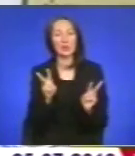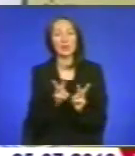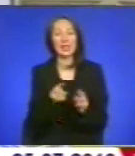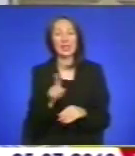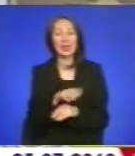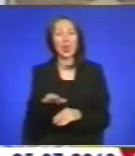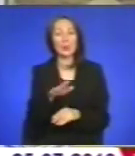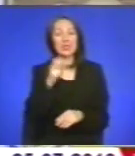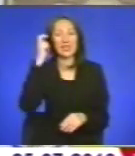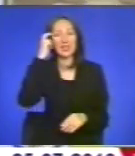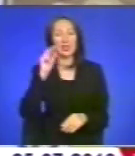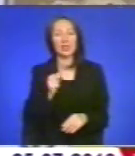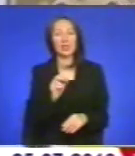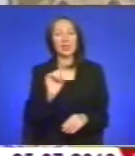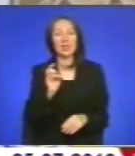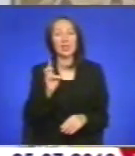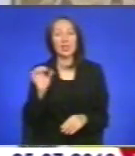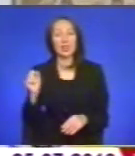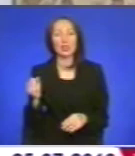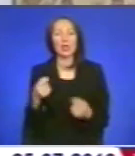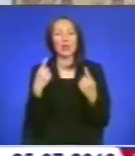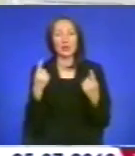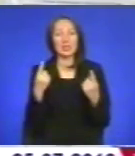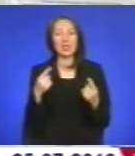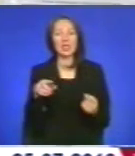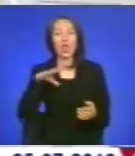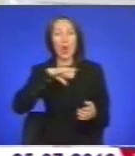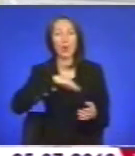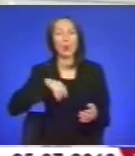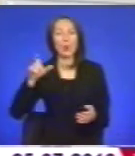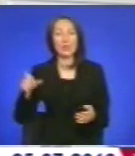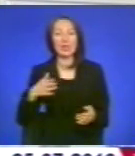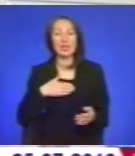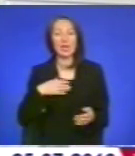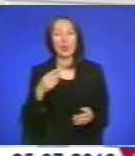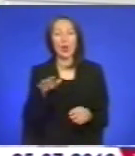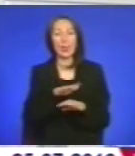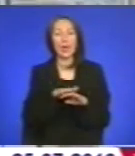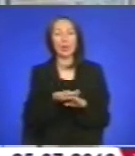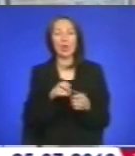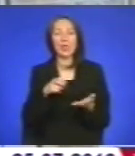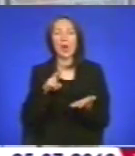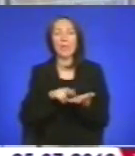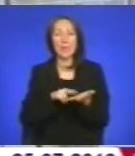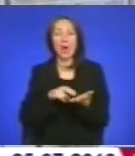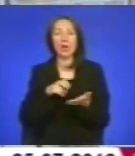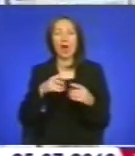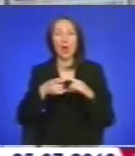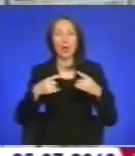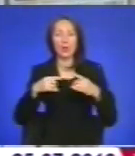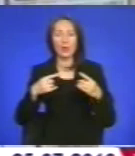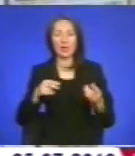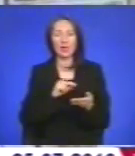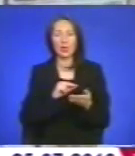Чернігівщини, а також про видатні духовні постаті нашого народу. На марках, конвертах, поштових блоках зображено перлини архітектури